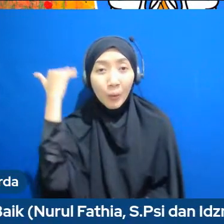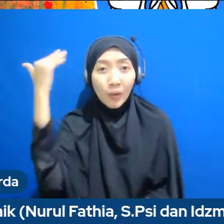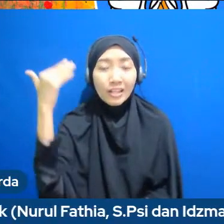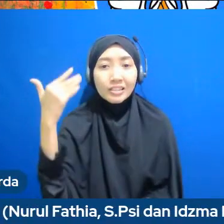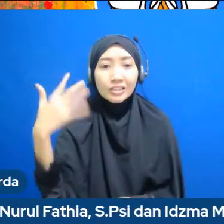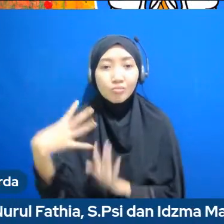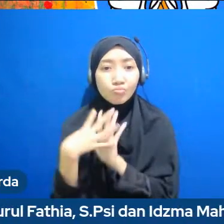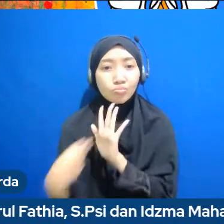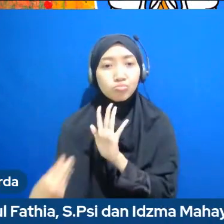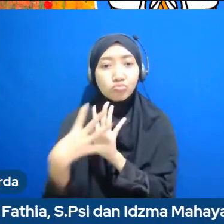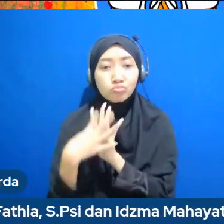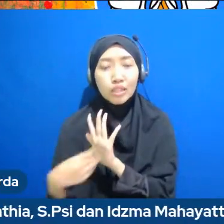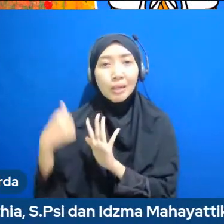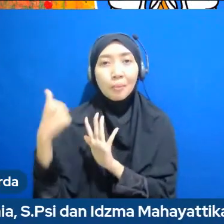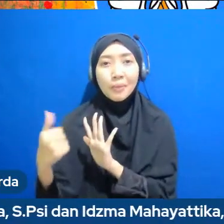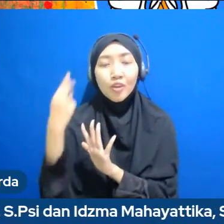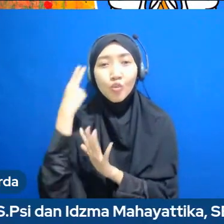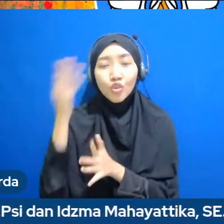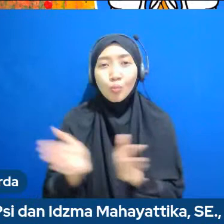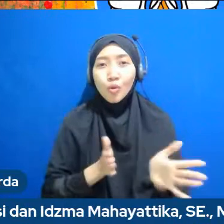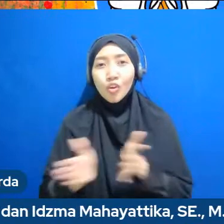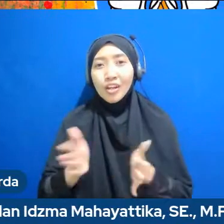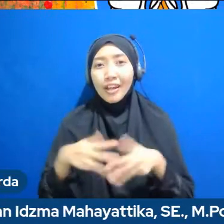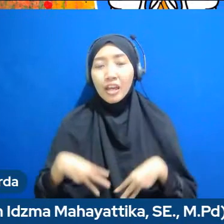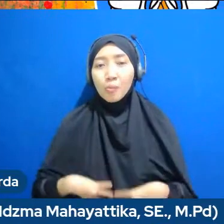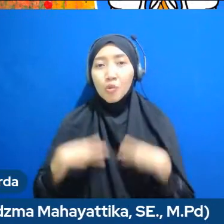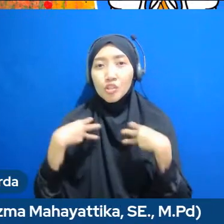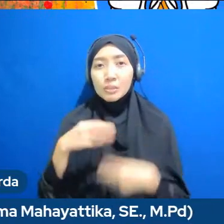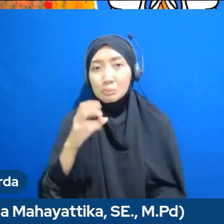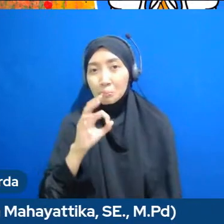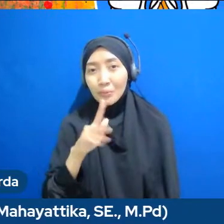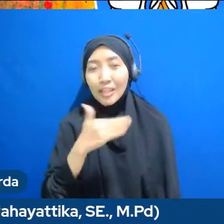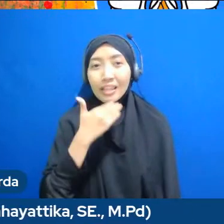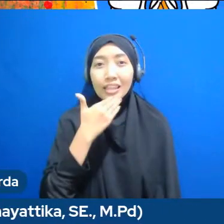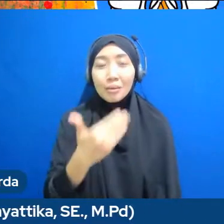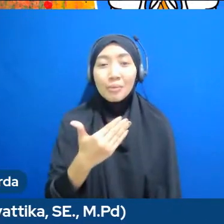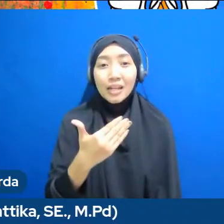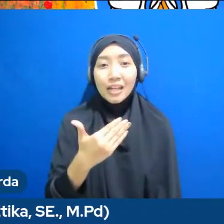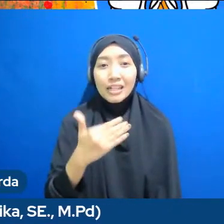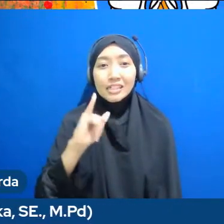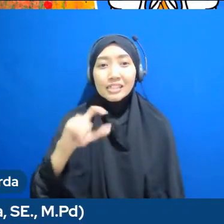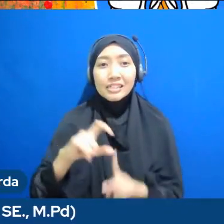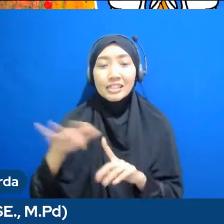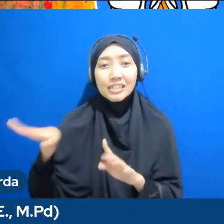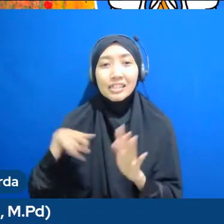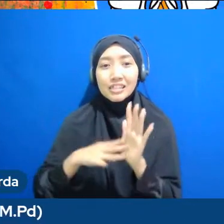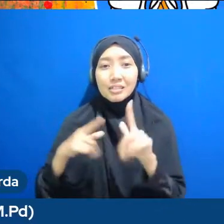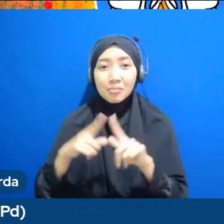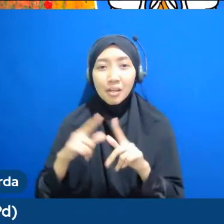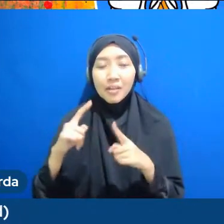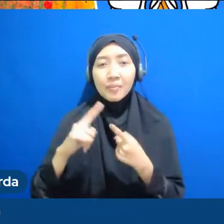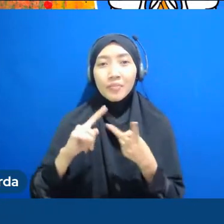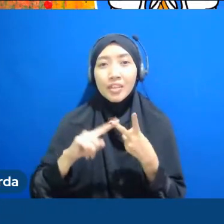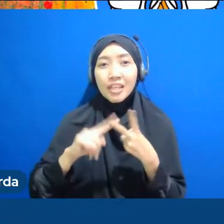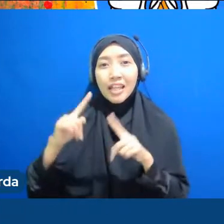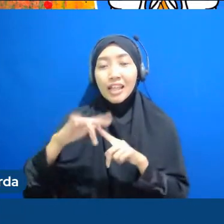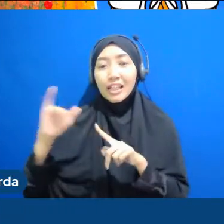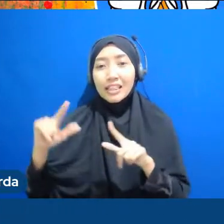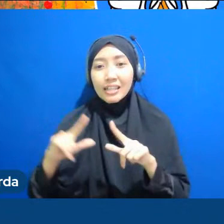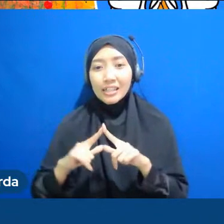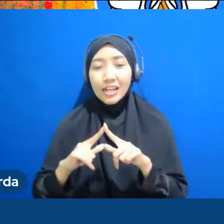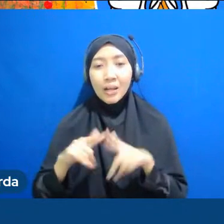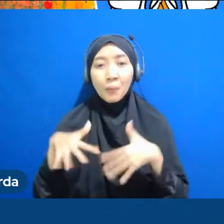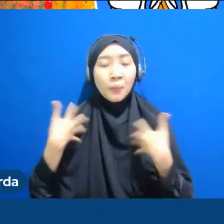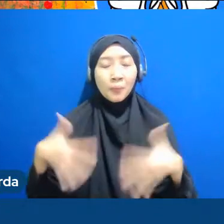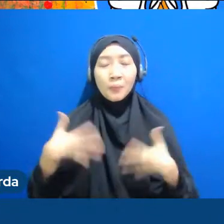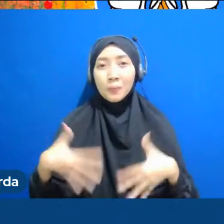baik ya, bagaimana mengelola emosi. Oke, terima kasih Kak Isma, Katia, luar